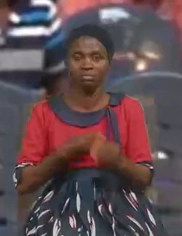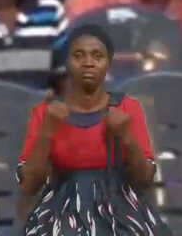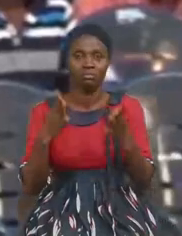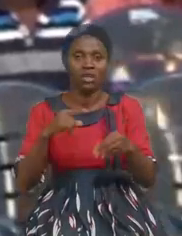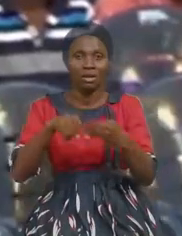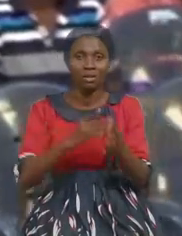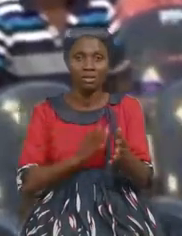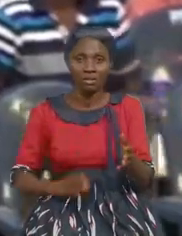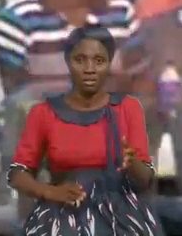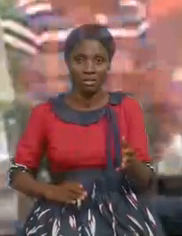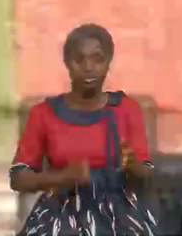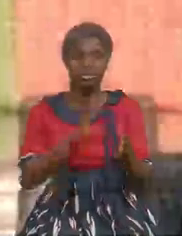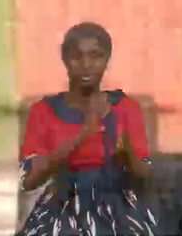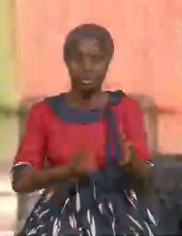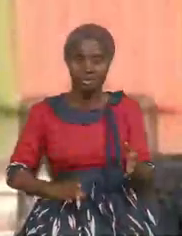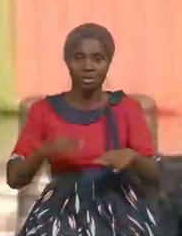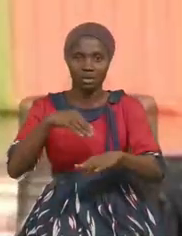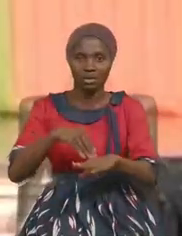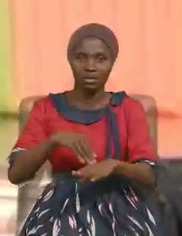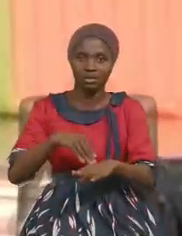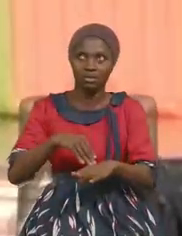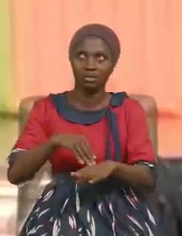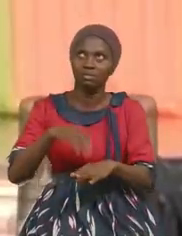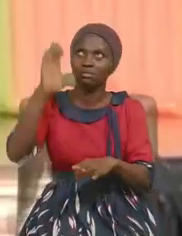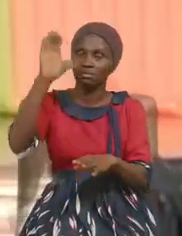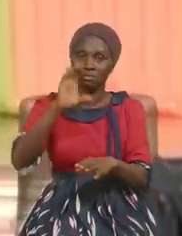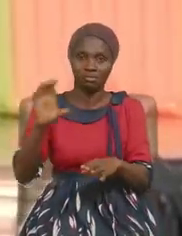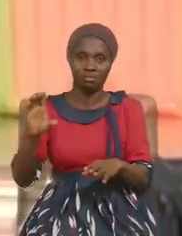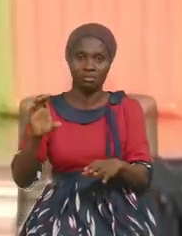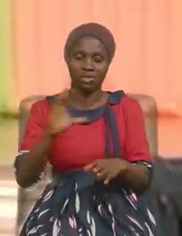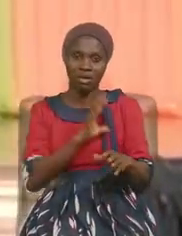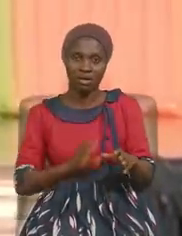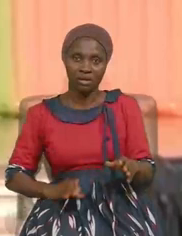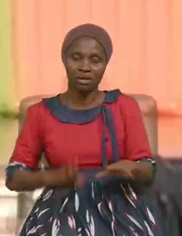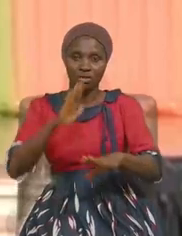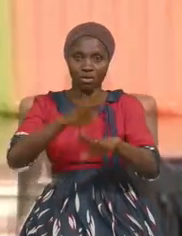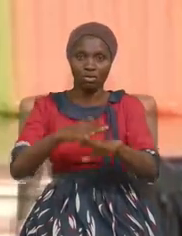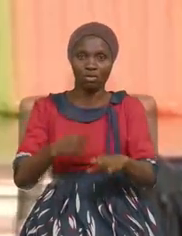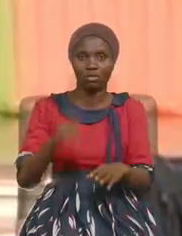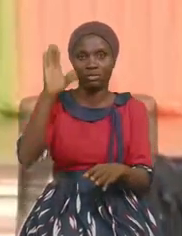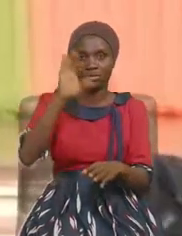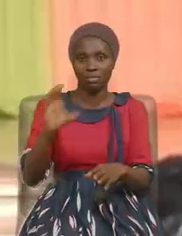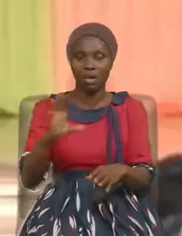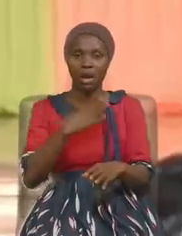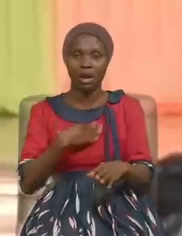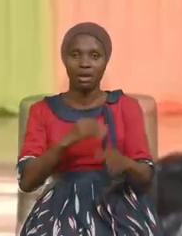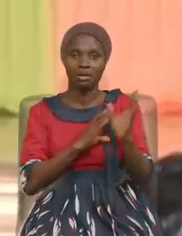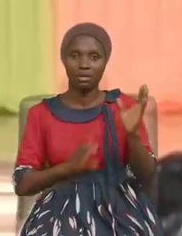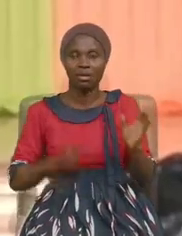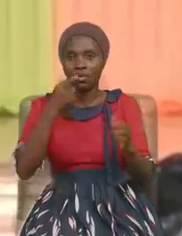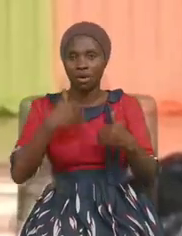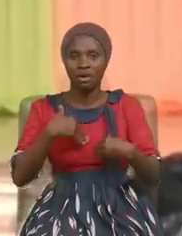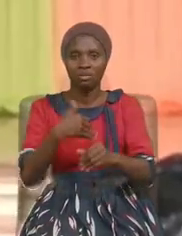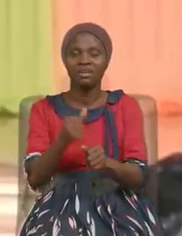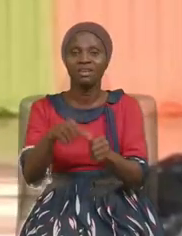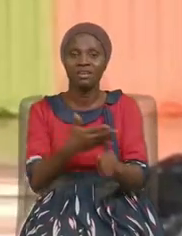Christ. Christ au calvaire, Christ sur la croix et Christ qui a rendu tout